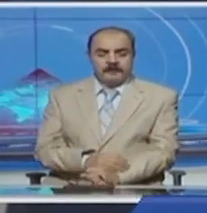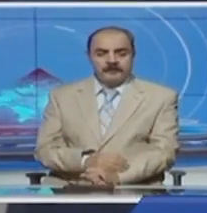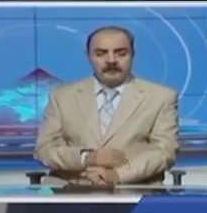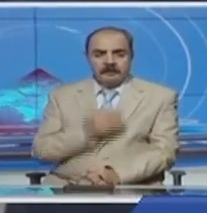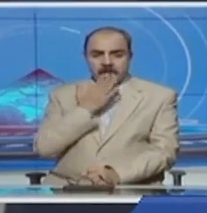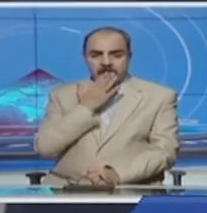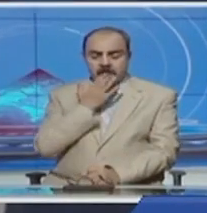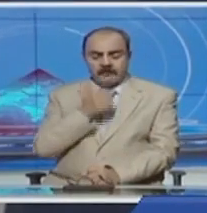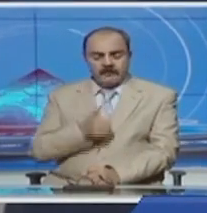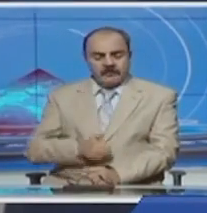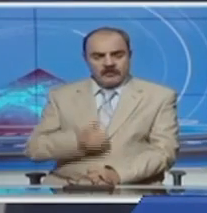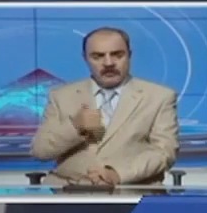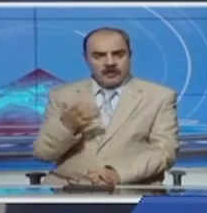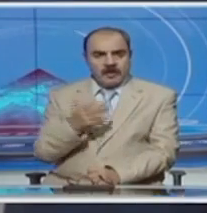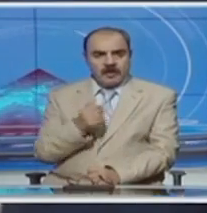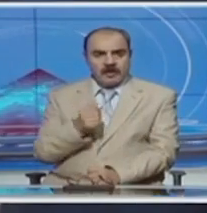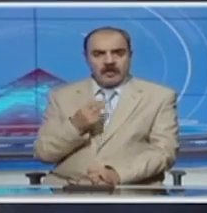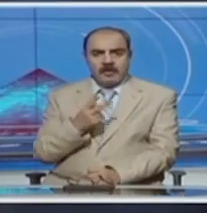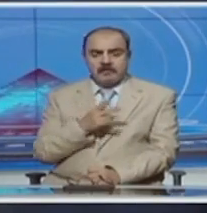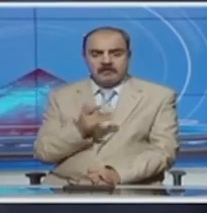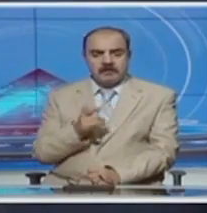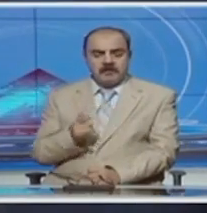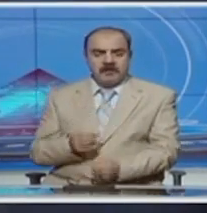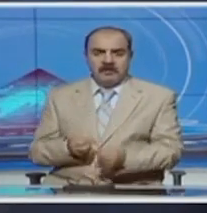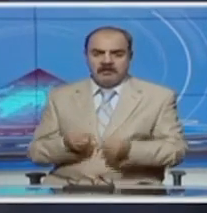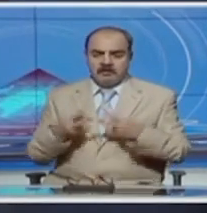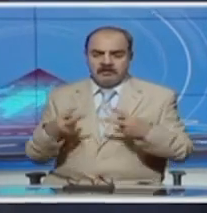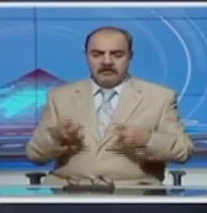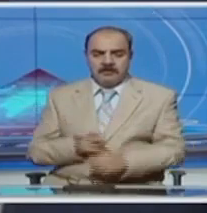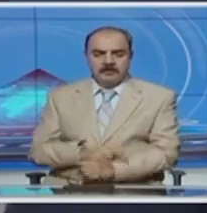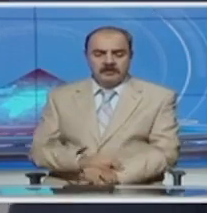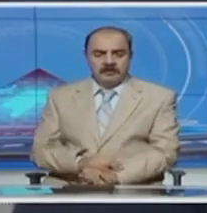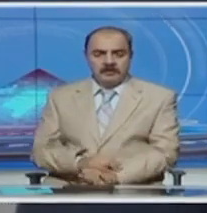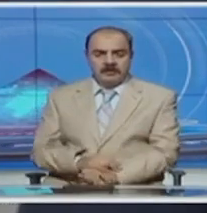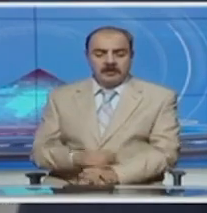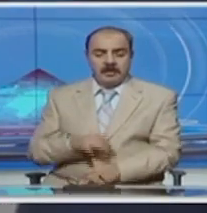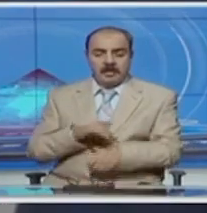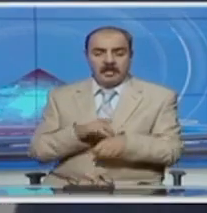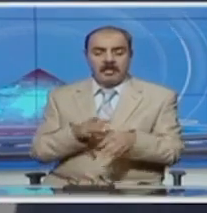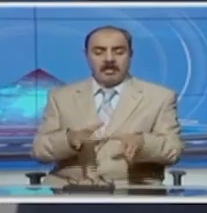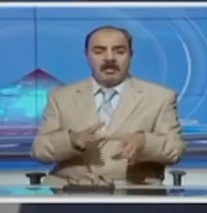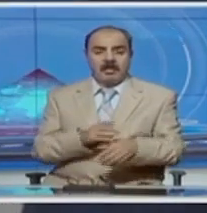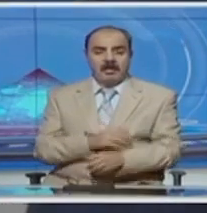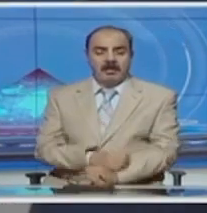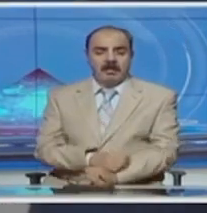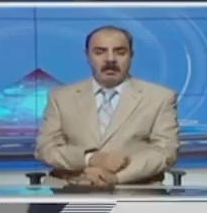الحمد لله بنسبه نجاح 100% الحمد لله. معانا المريض